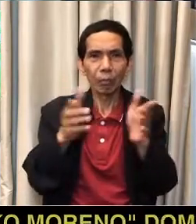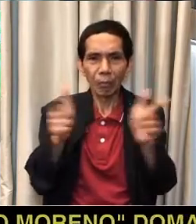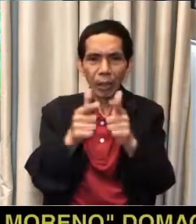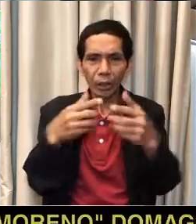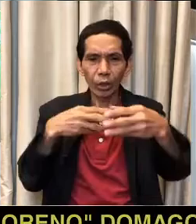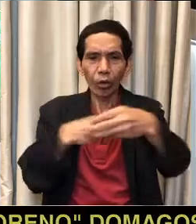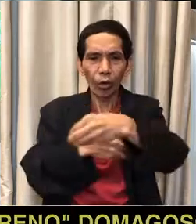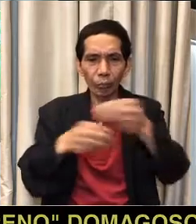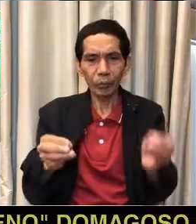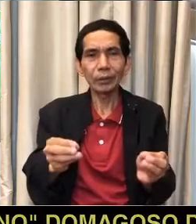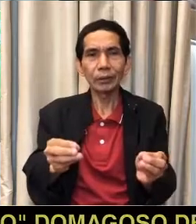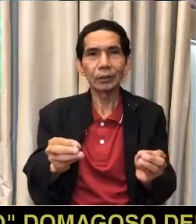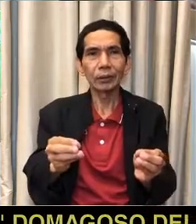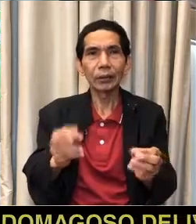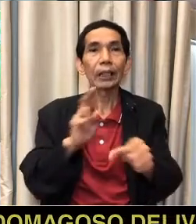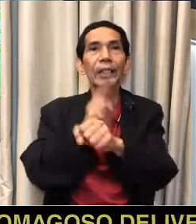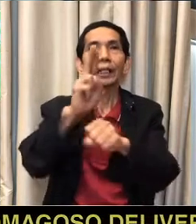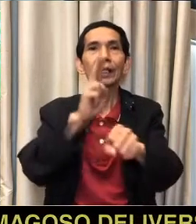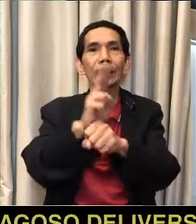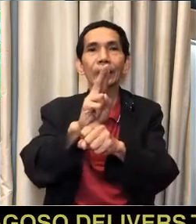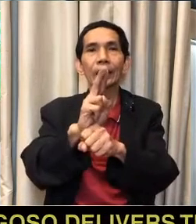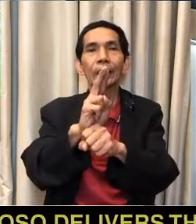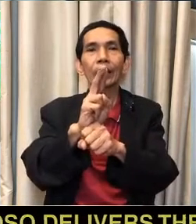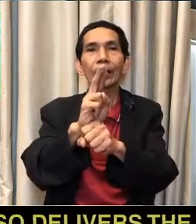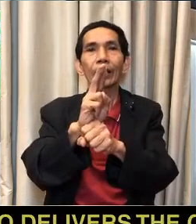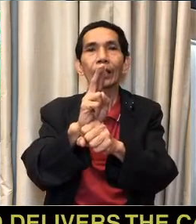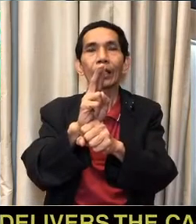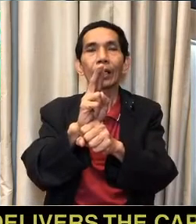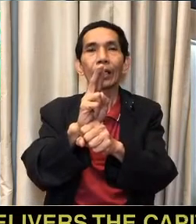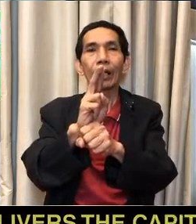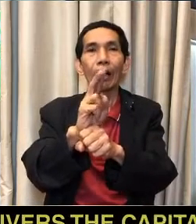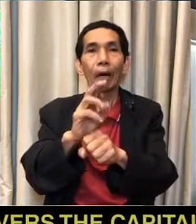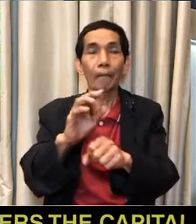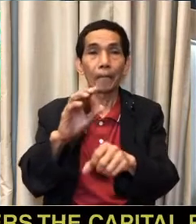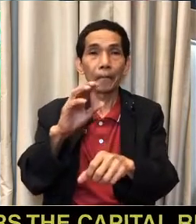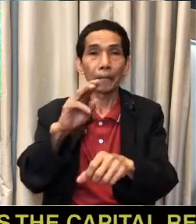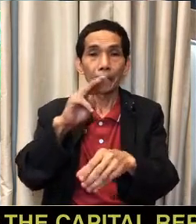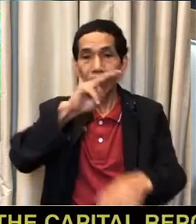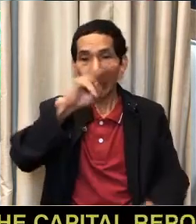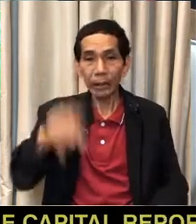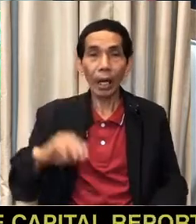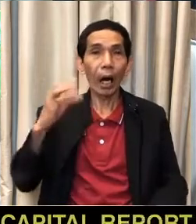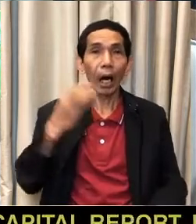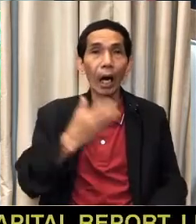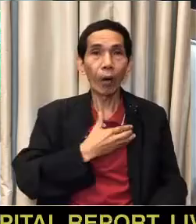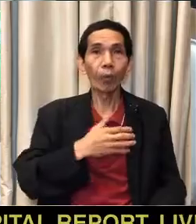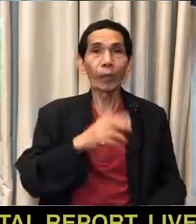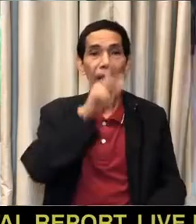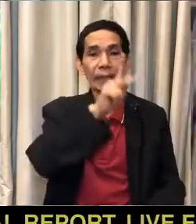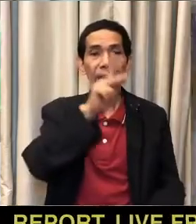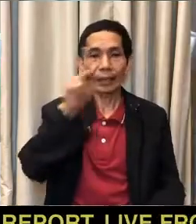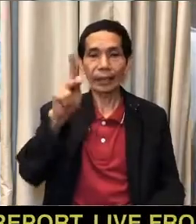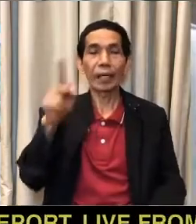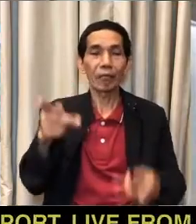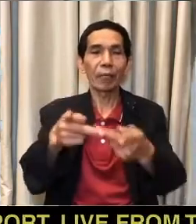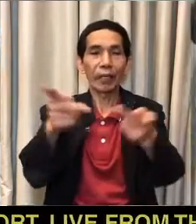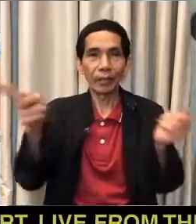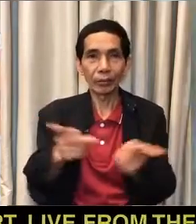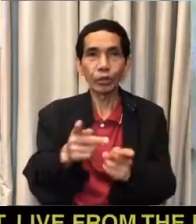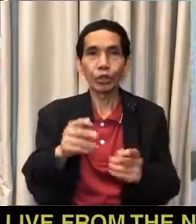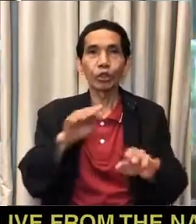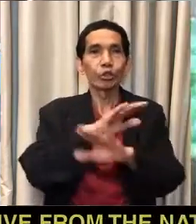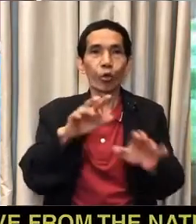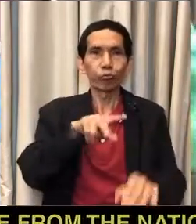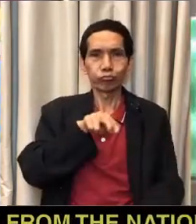yung opisina. Gagamitin ng Commission on Election Manila yung ating kartilya. So hindi na